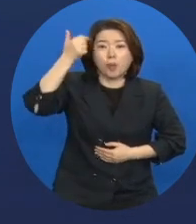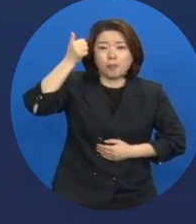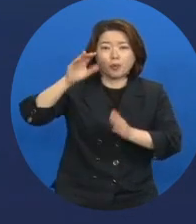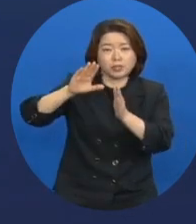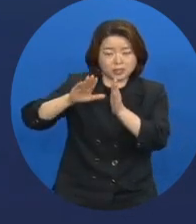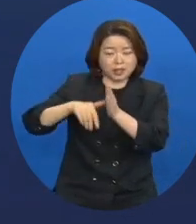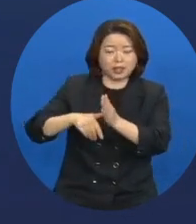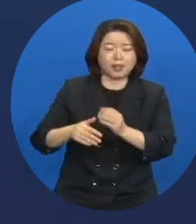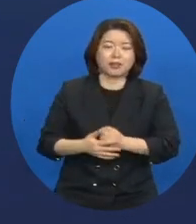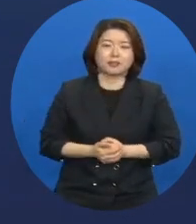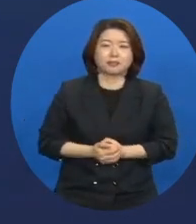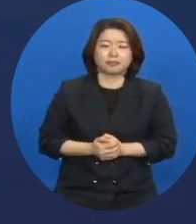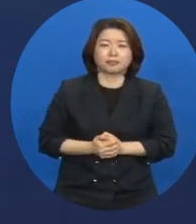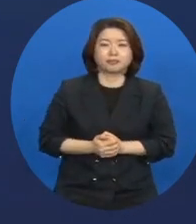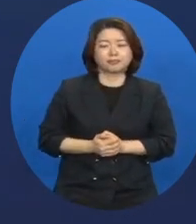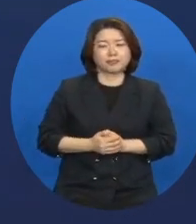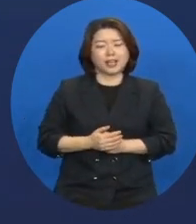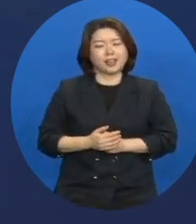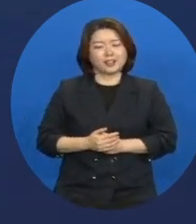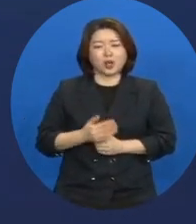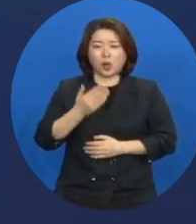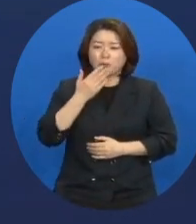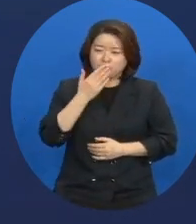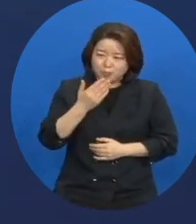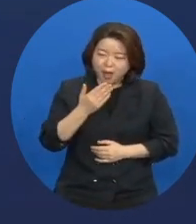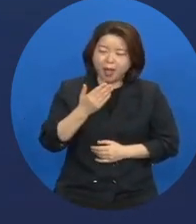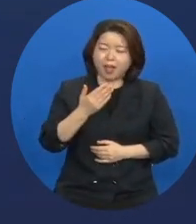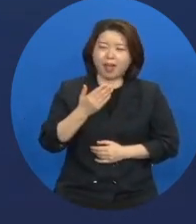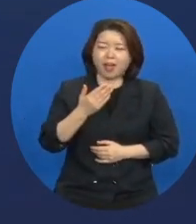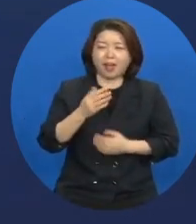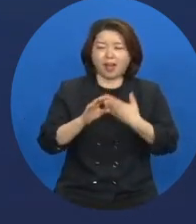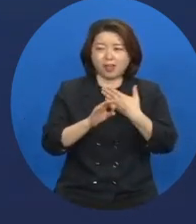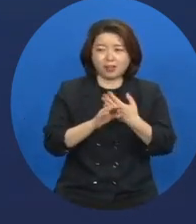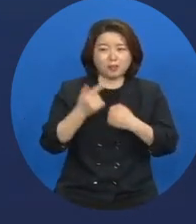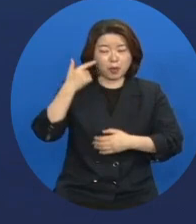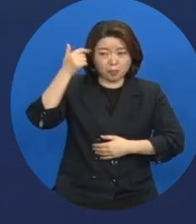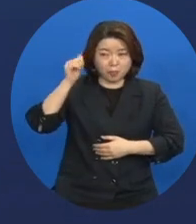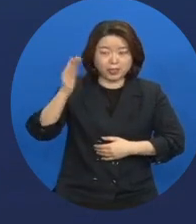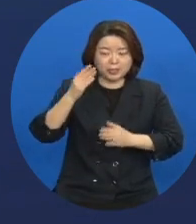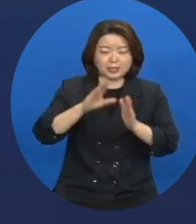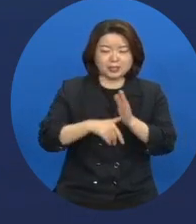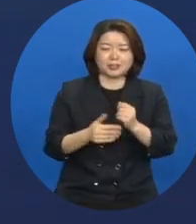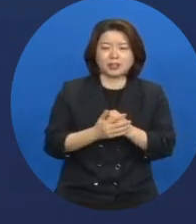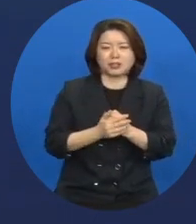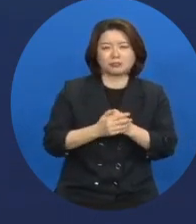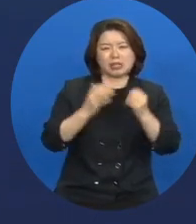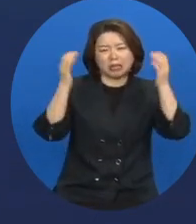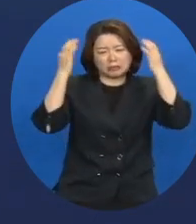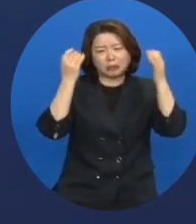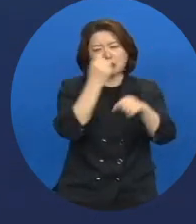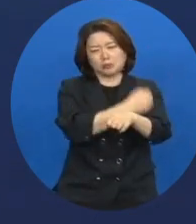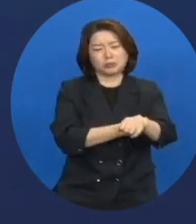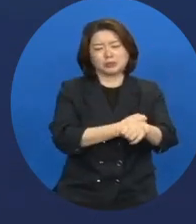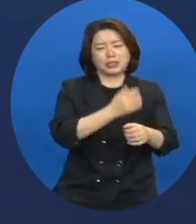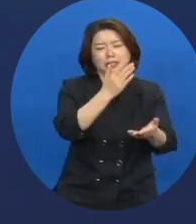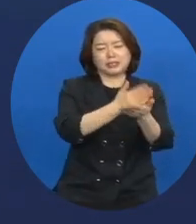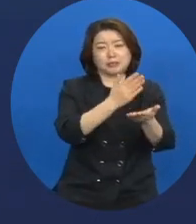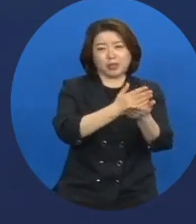때에 이왕 목사가 되는 것, 나는 고생하는 삶을 사는 목사는 안 돼야 되겠다